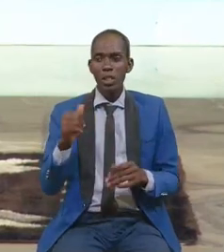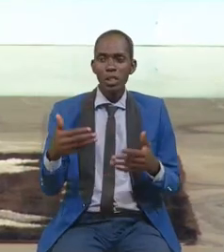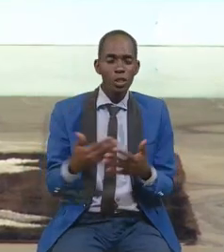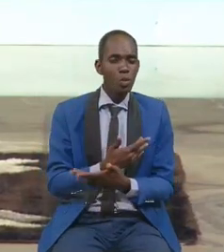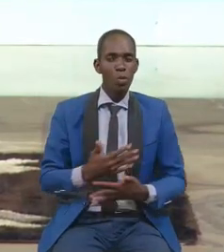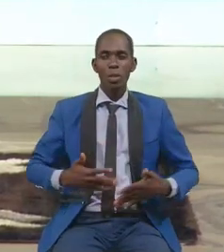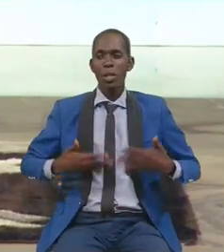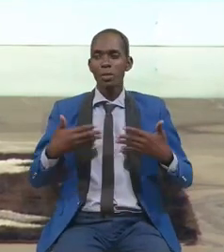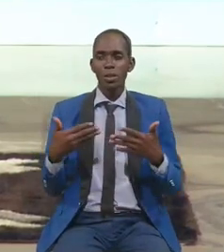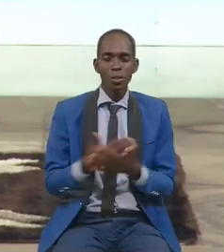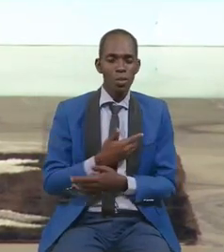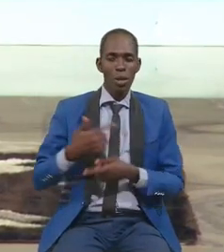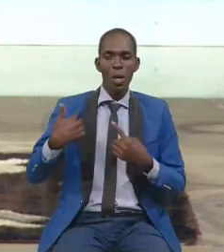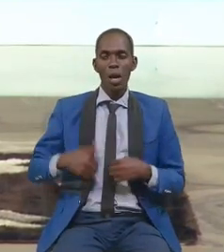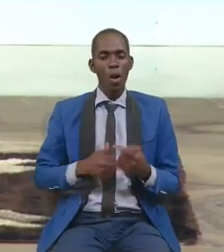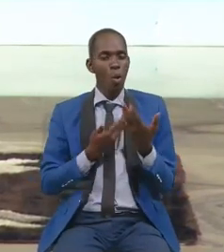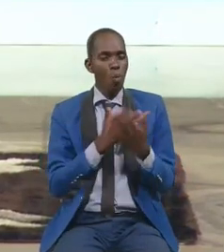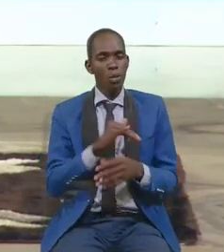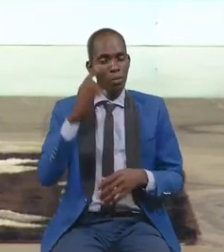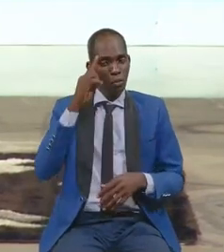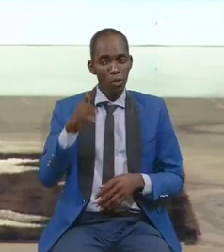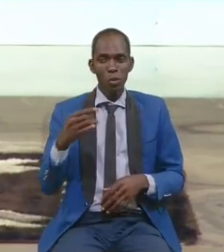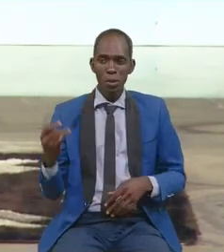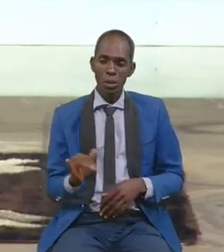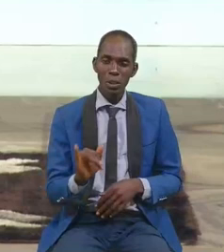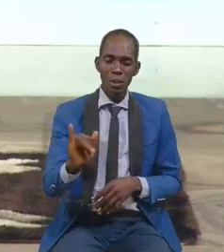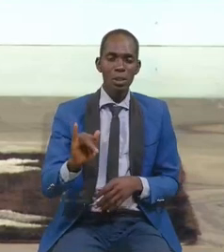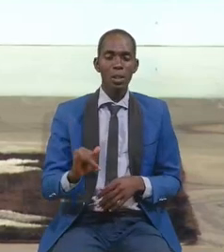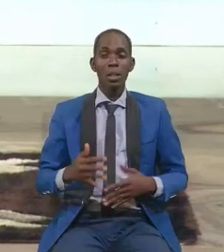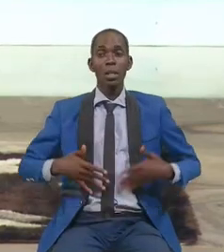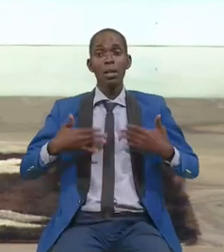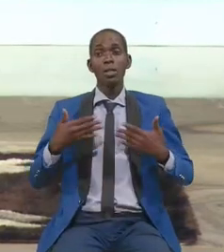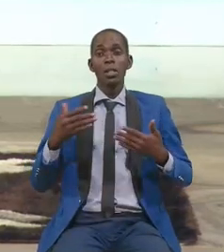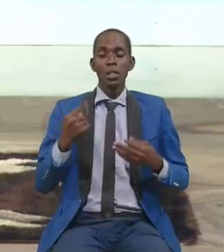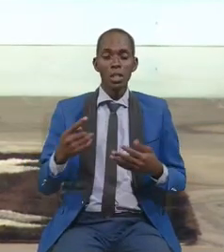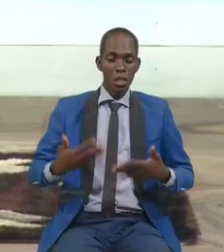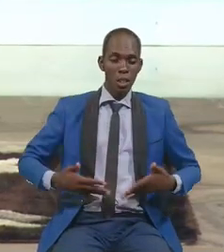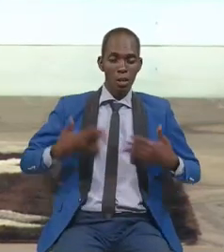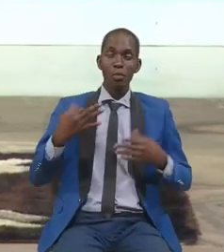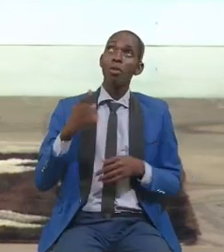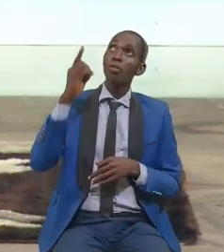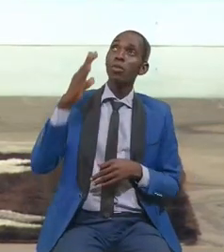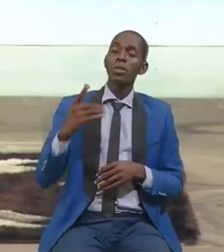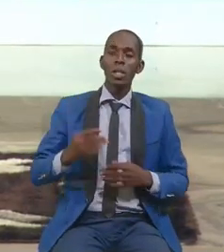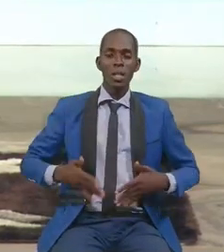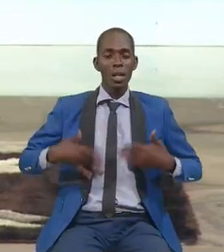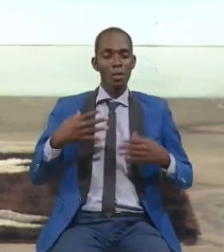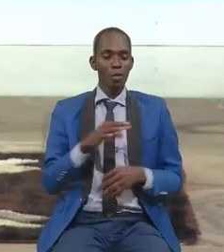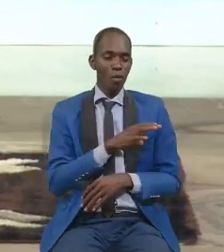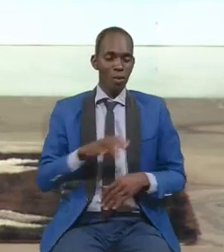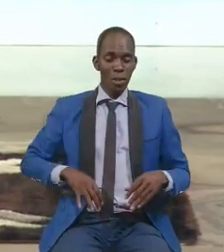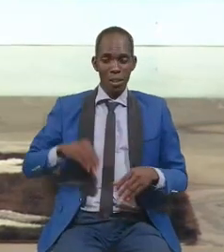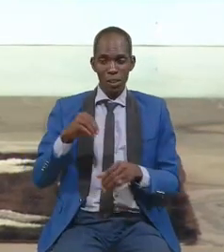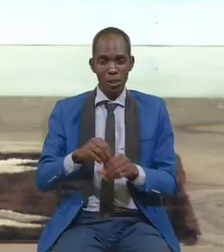Une nouvelle vie t'attend. La vie éternelle, la vie de Dieu, la vie de Christ dans l'homme t'attend. Maintenant,